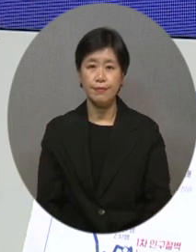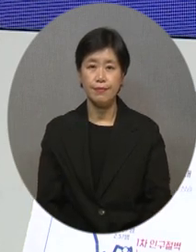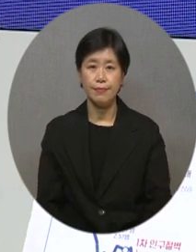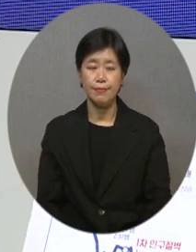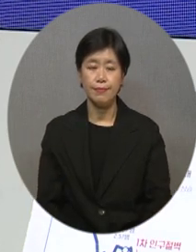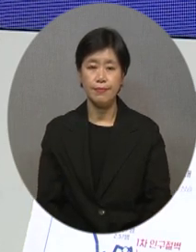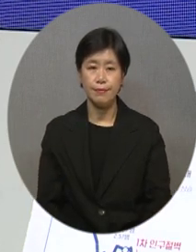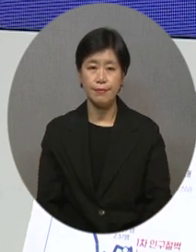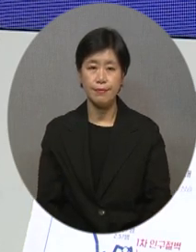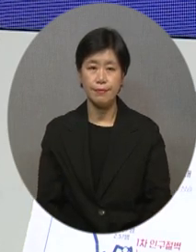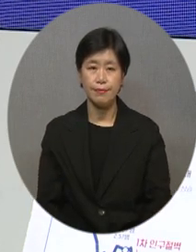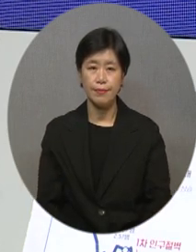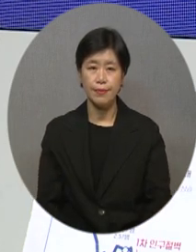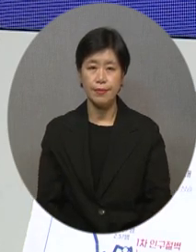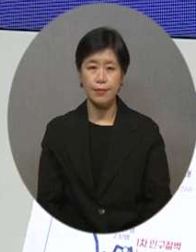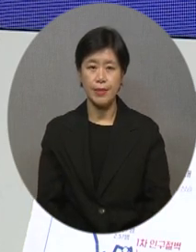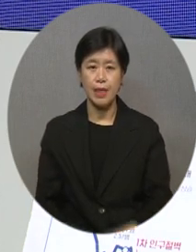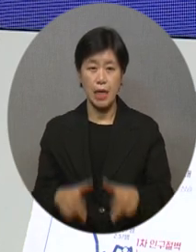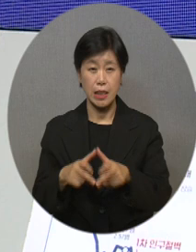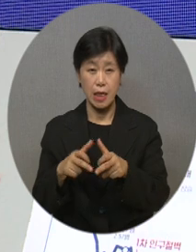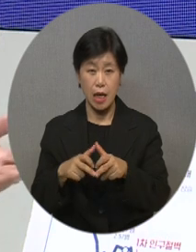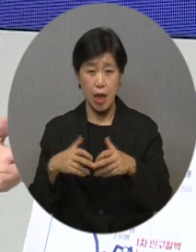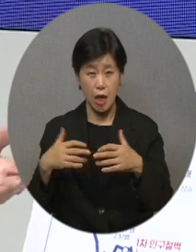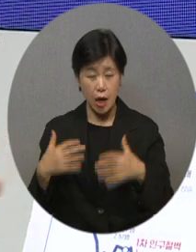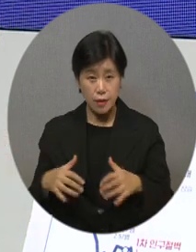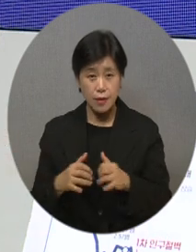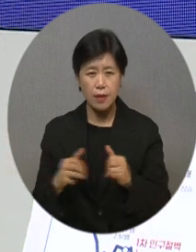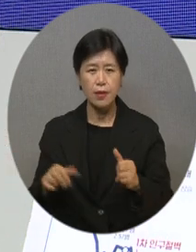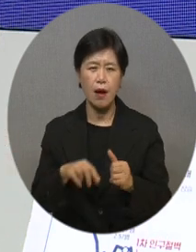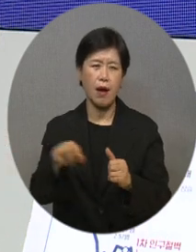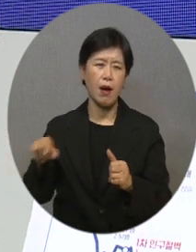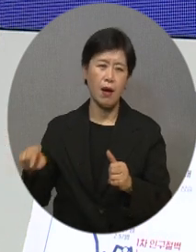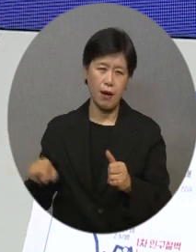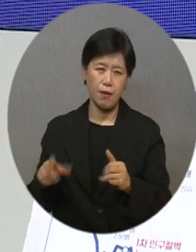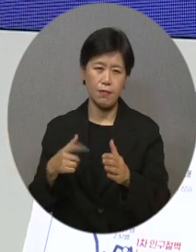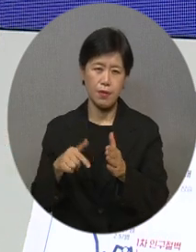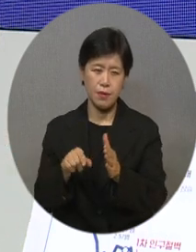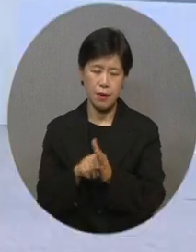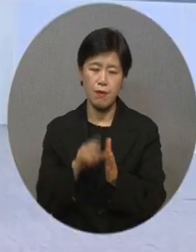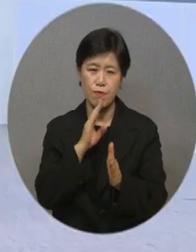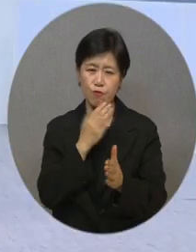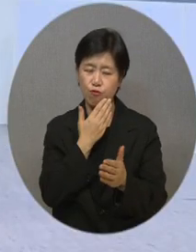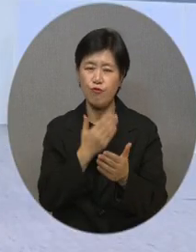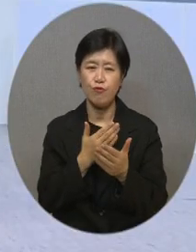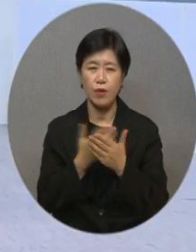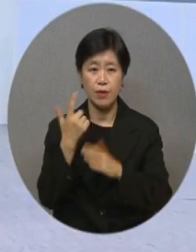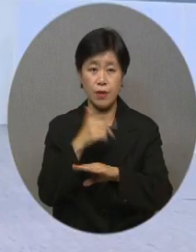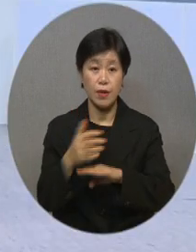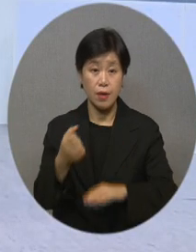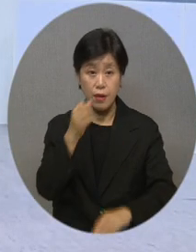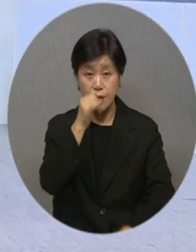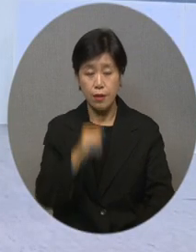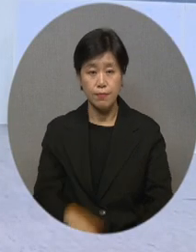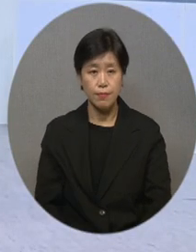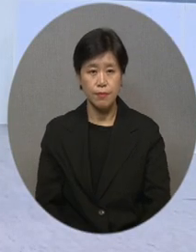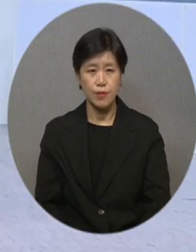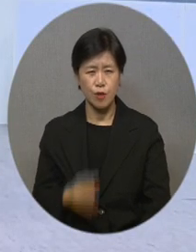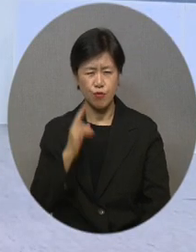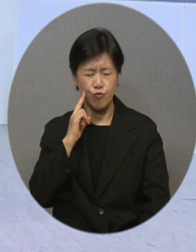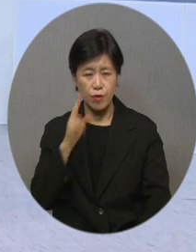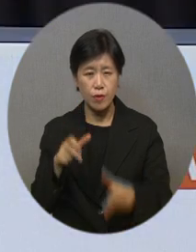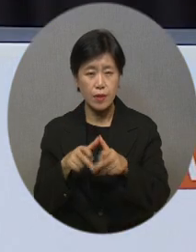우리 약자복지 정수는 한편으로는 말씀 주신 대로 장애인 복지 예산입니다. 예, 중증장애인에 대한